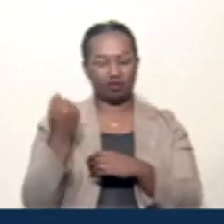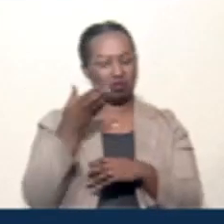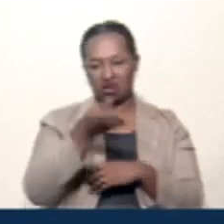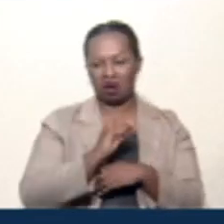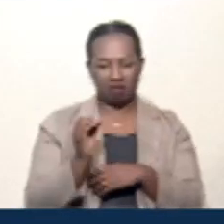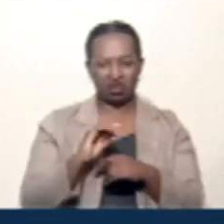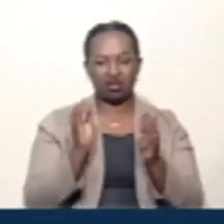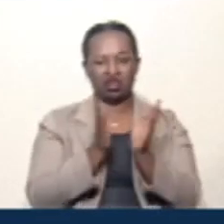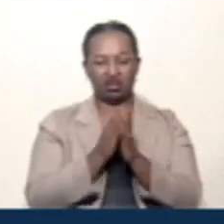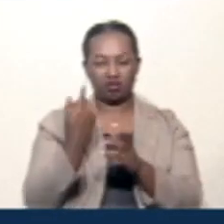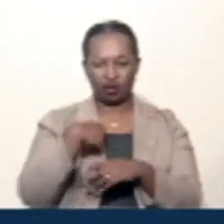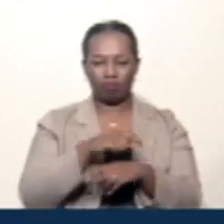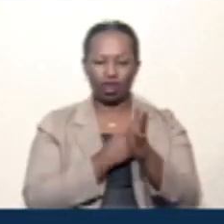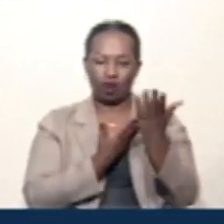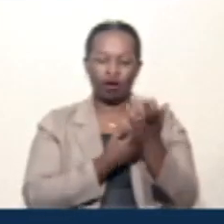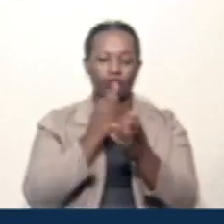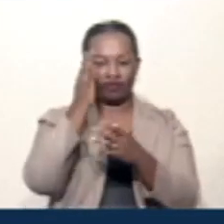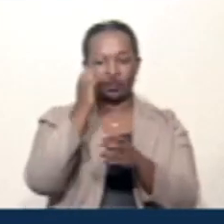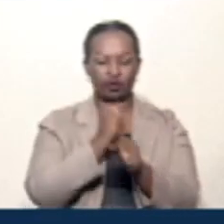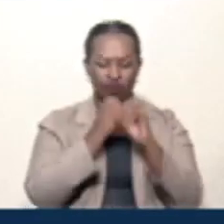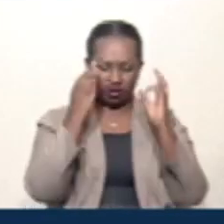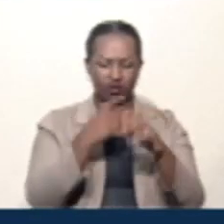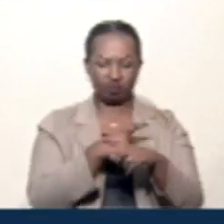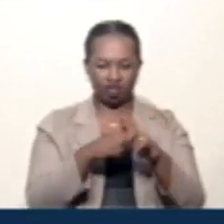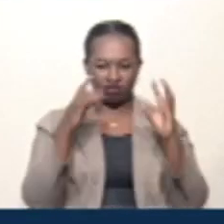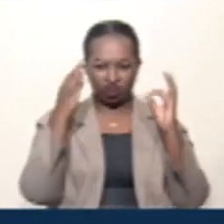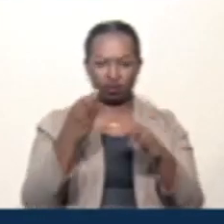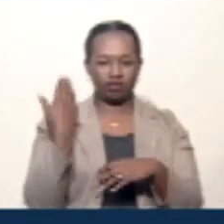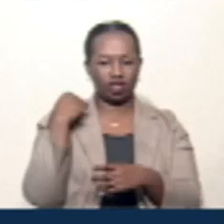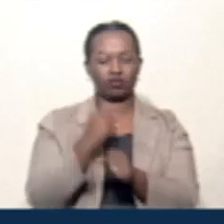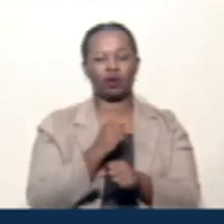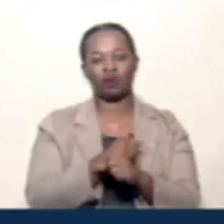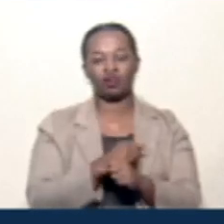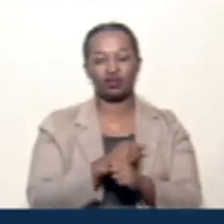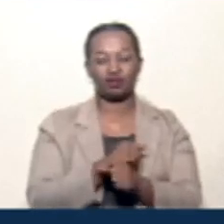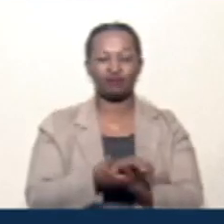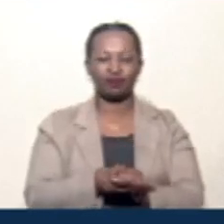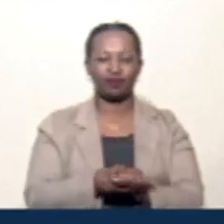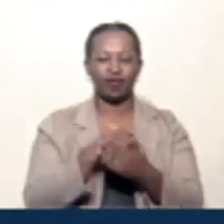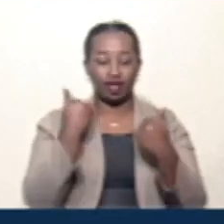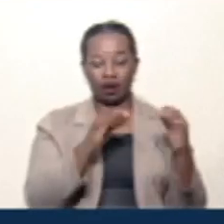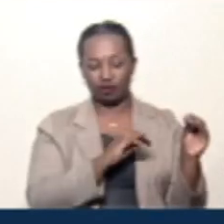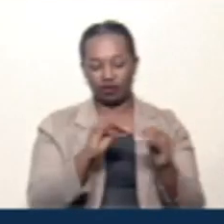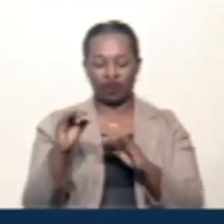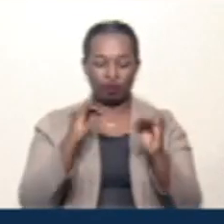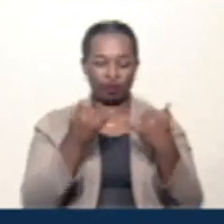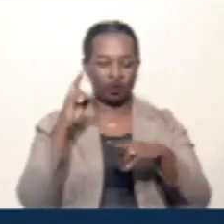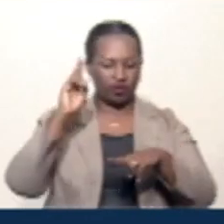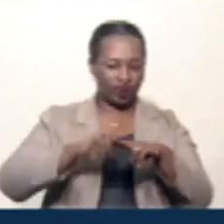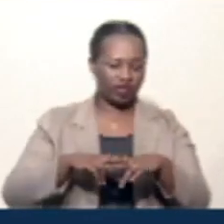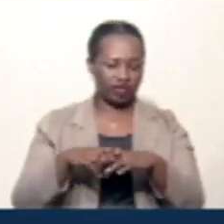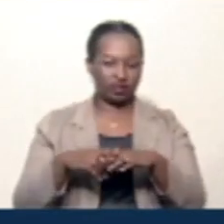kandi twiteze kuzagira ikintu dukora gitandukanye n'ibyo twagiye dukora indi myaka Reka tuve mu mukino wa